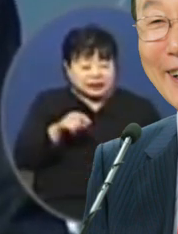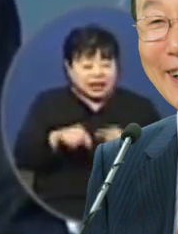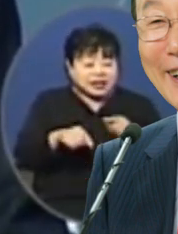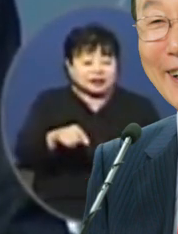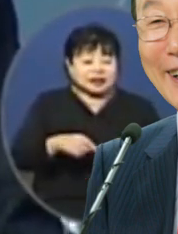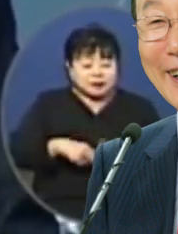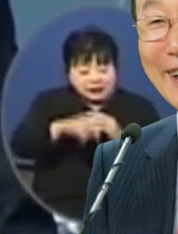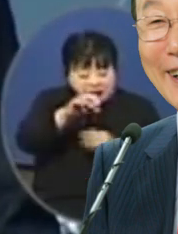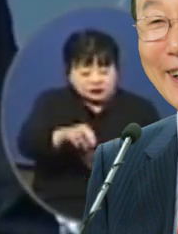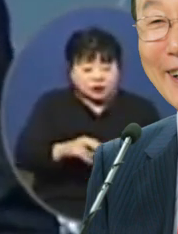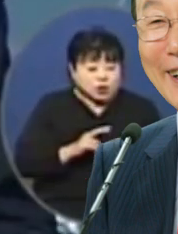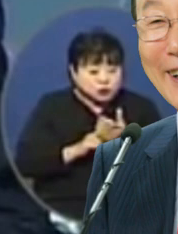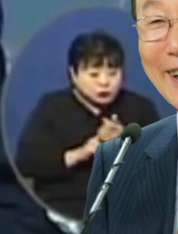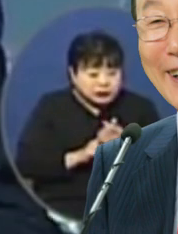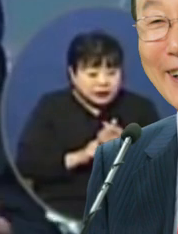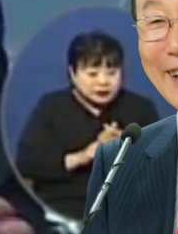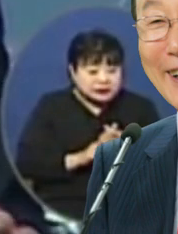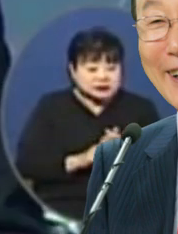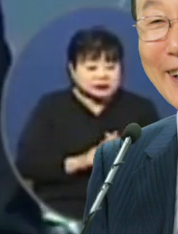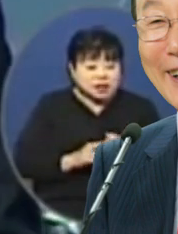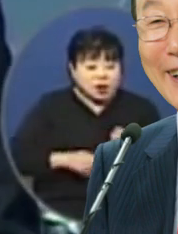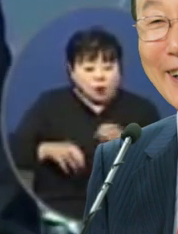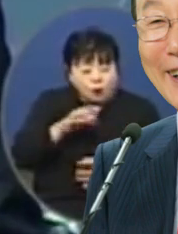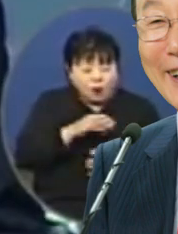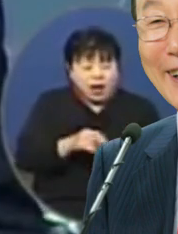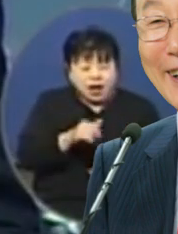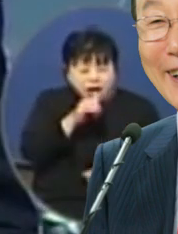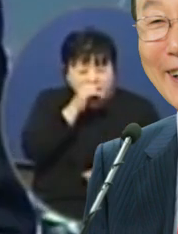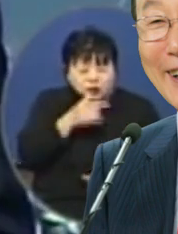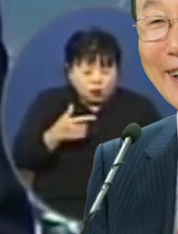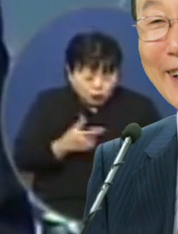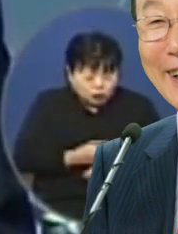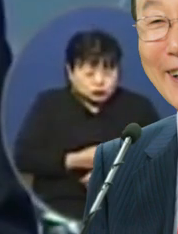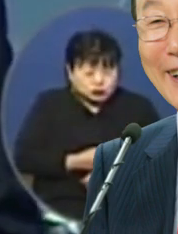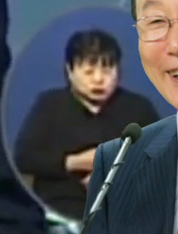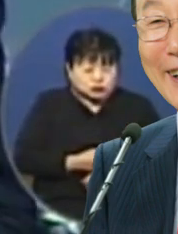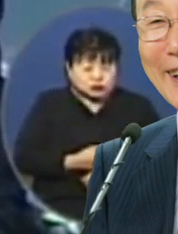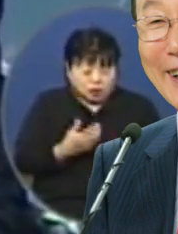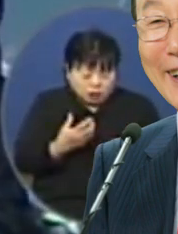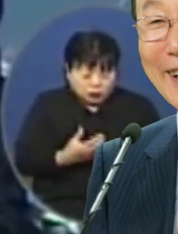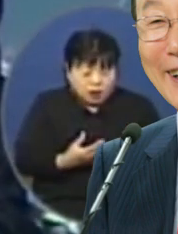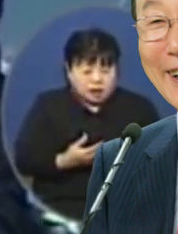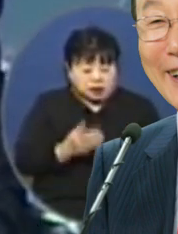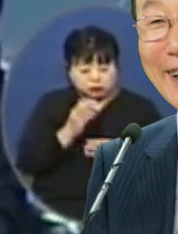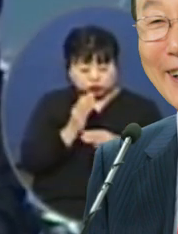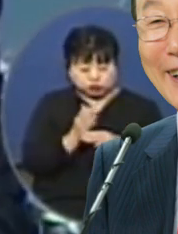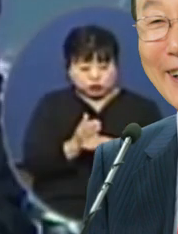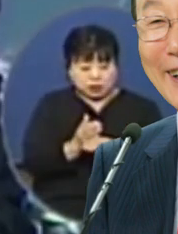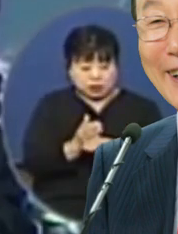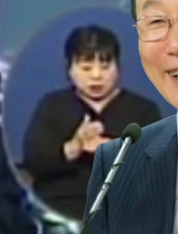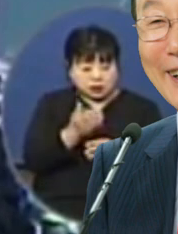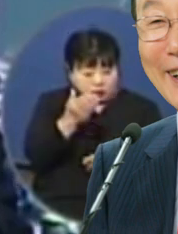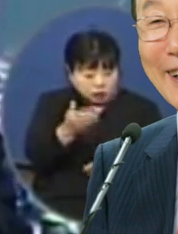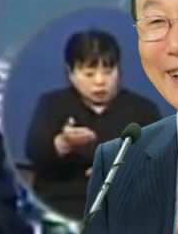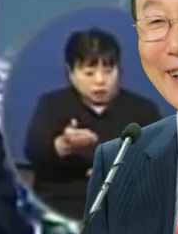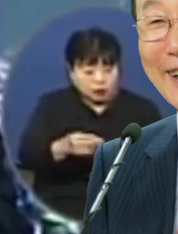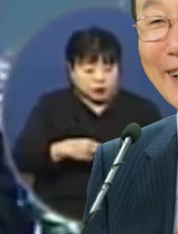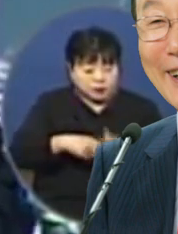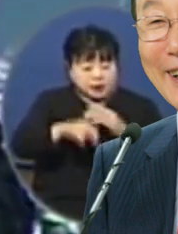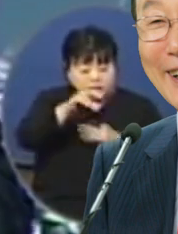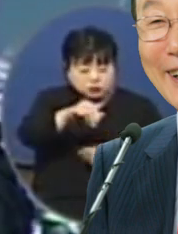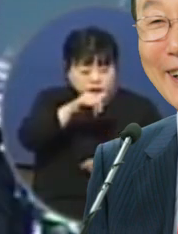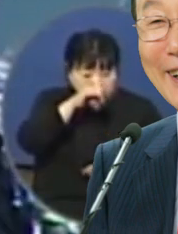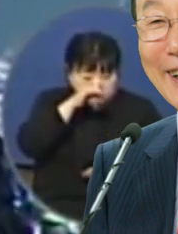것이 피란체지만 요새는 아예 환란이 들끓고 원수가 들끓는 한가운데 여러분이 피할 수